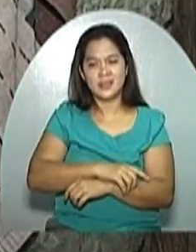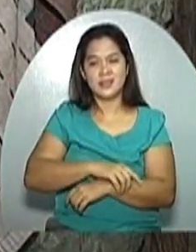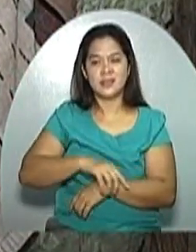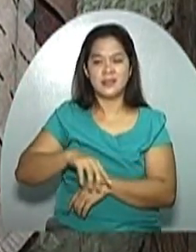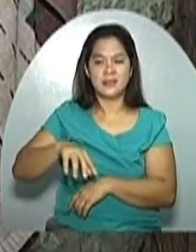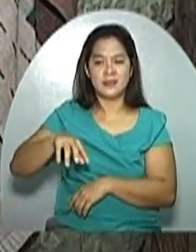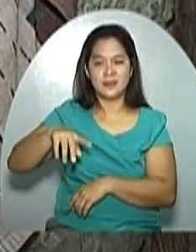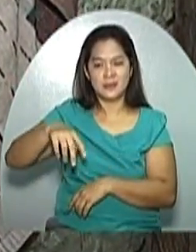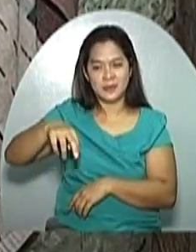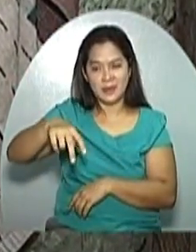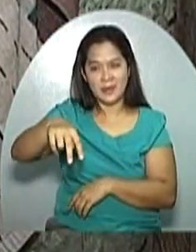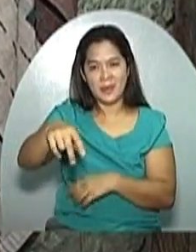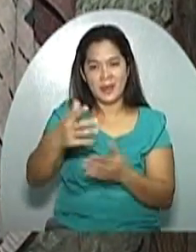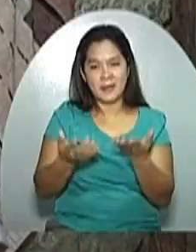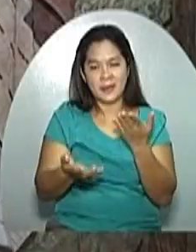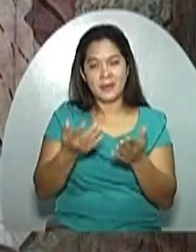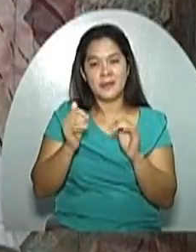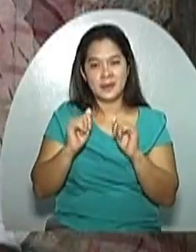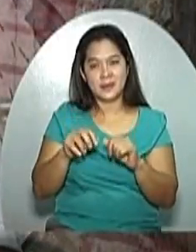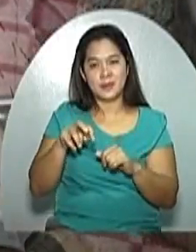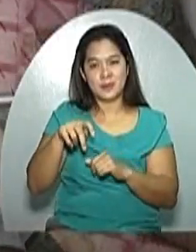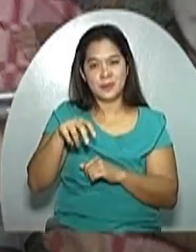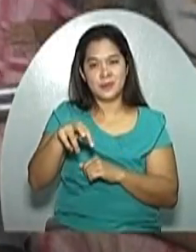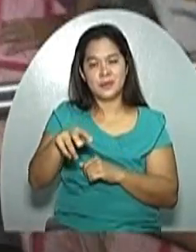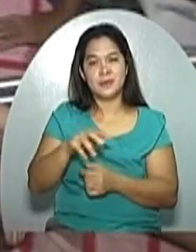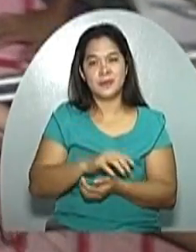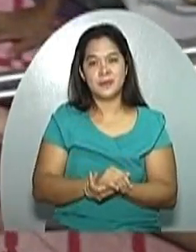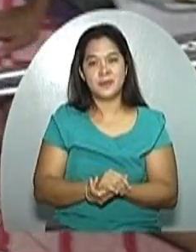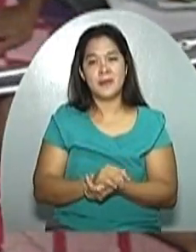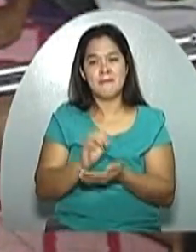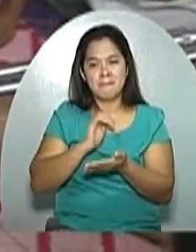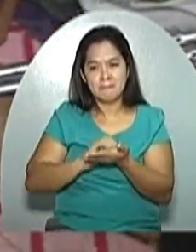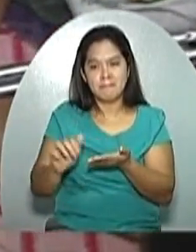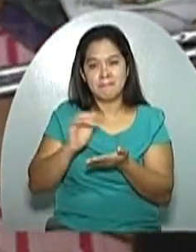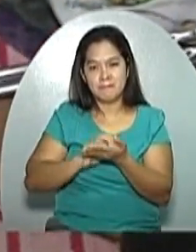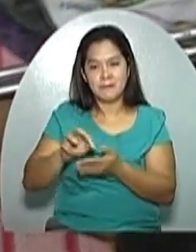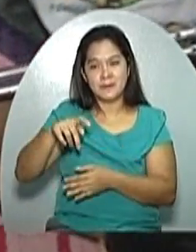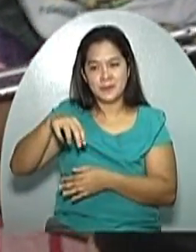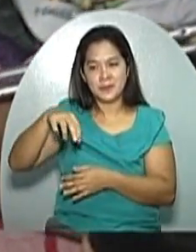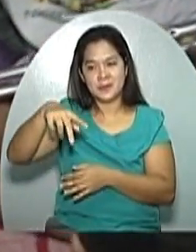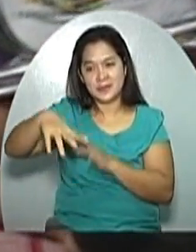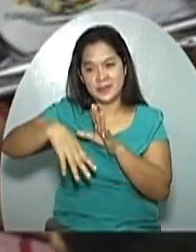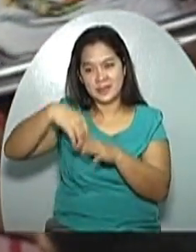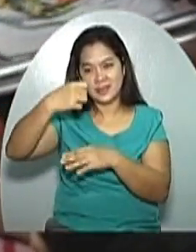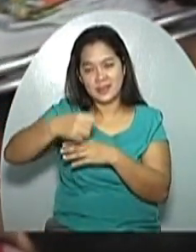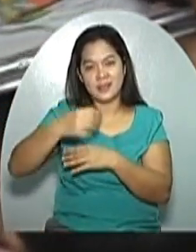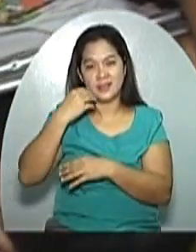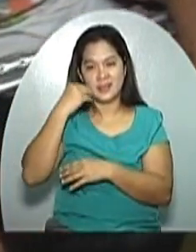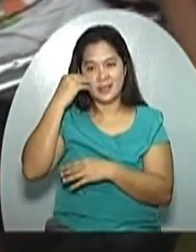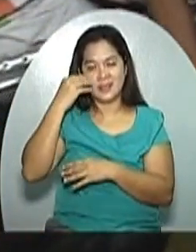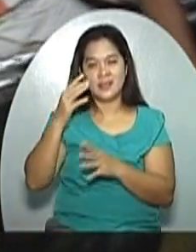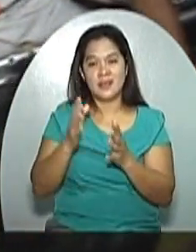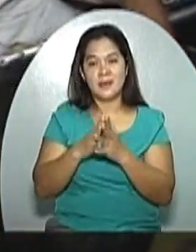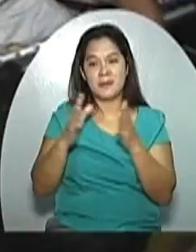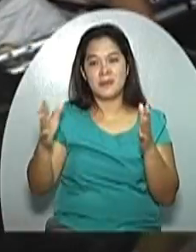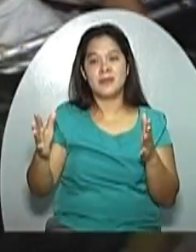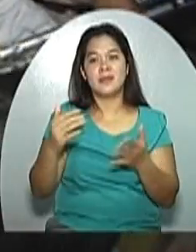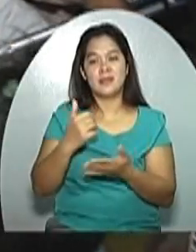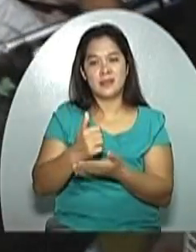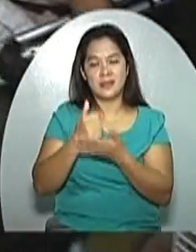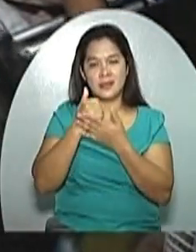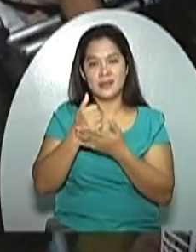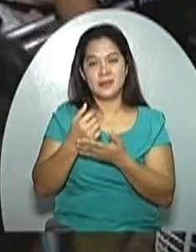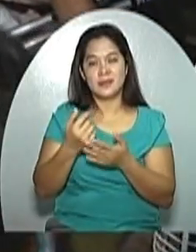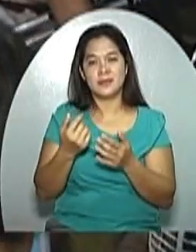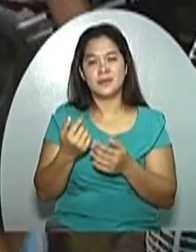nang magkakalakad-lakad ako, baka sakaling makalakad na akong na practice-practice dyan na sa labas. Malaking bagay